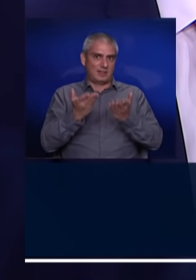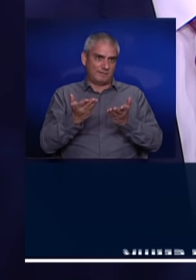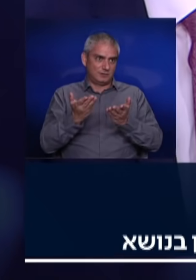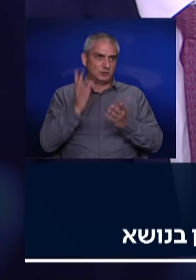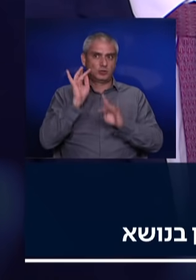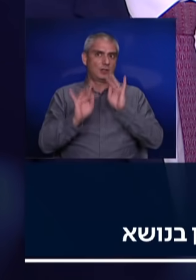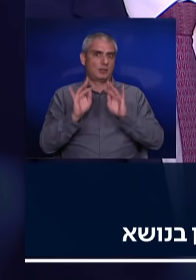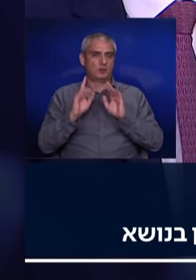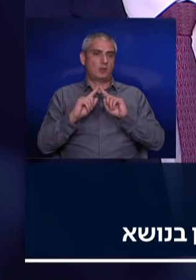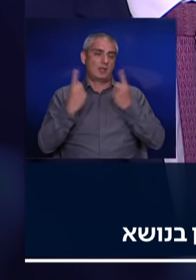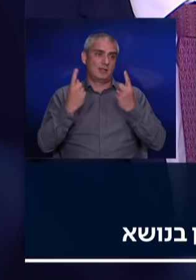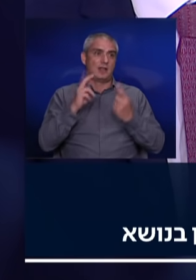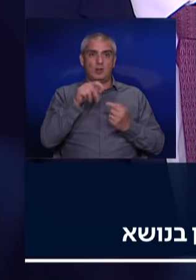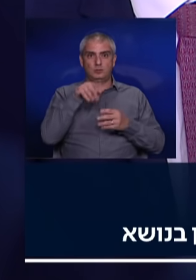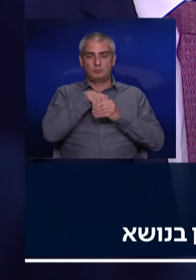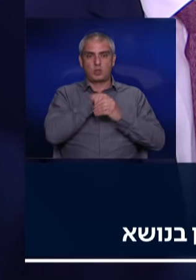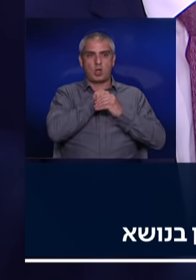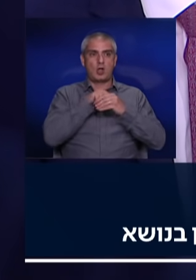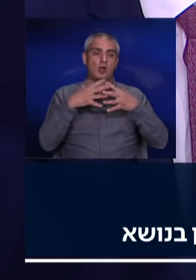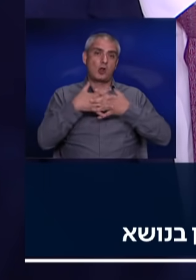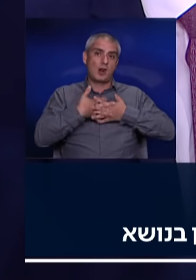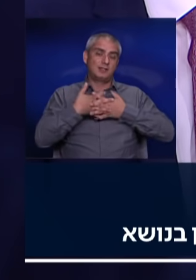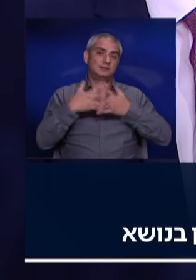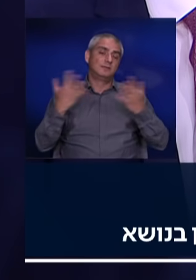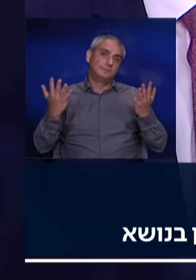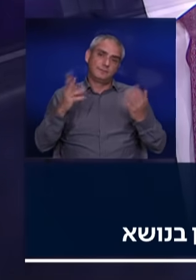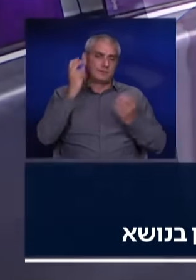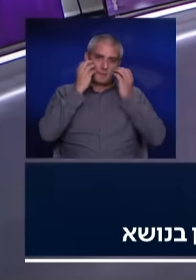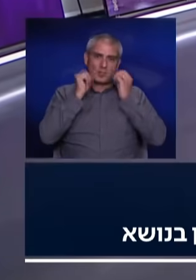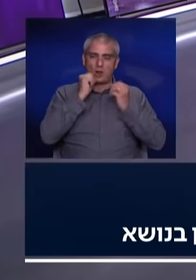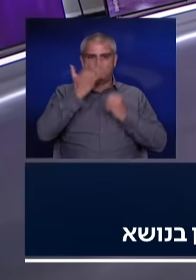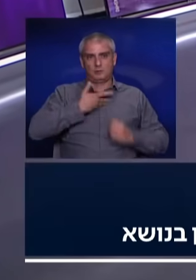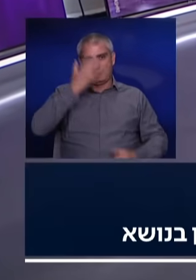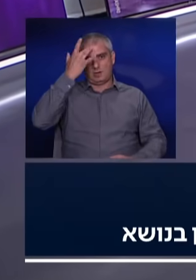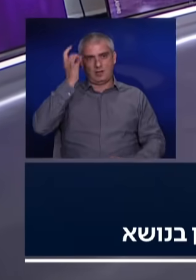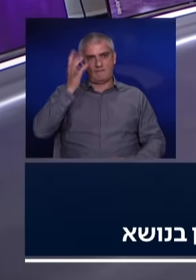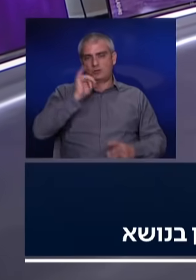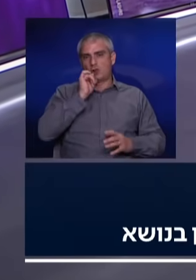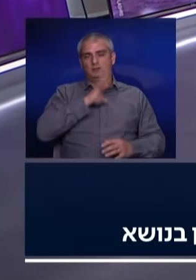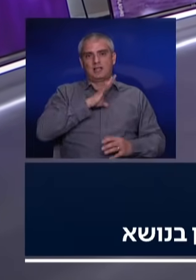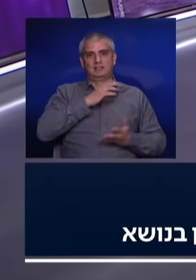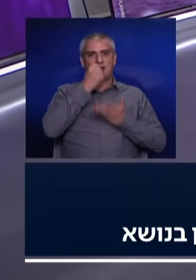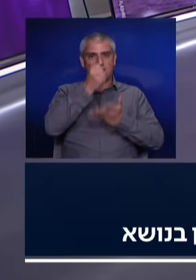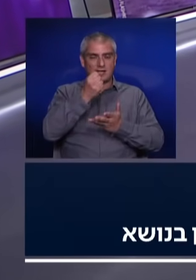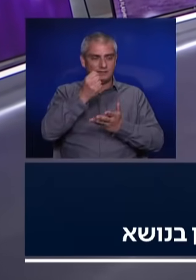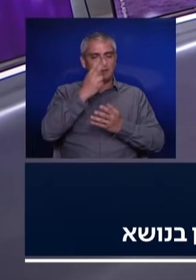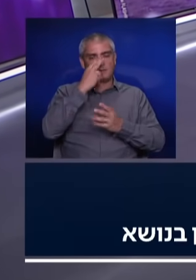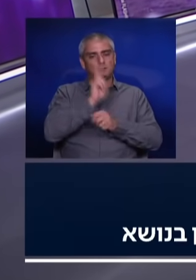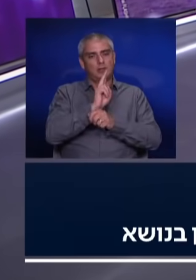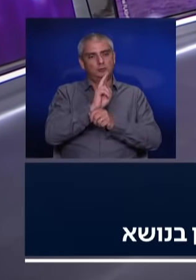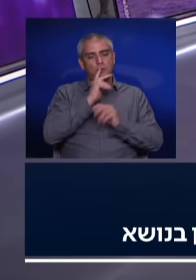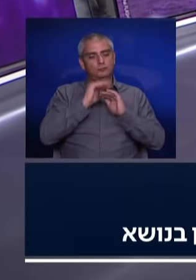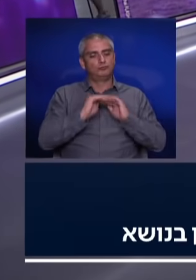התנגדות אחרת לעניין הזה בתוך הקואליציה, ולכן בנט לא רוצה עכשיו כאבי ראש, הוא לא רוצה לסכן את התקציב. הוא מנסה לשמור ככה על